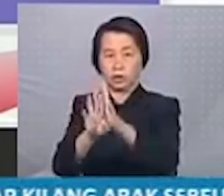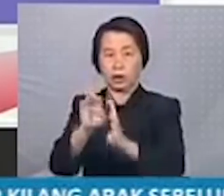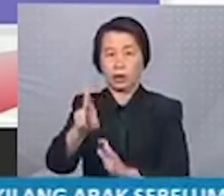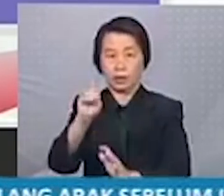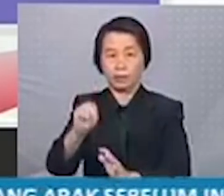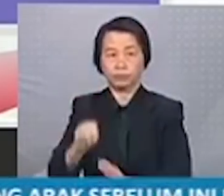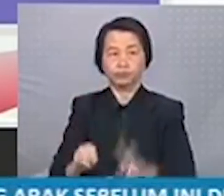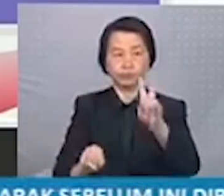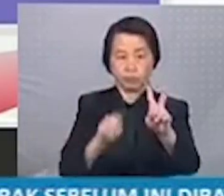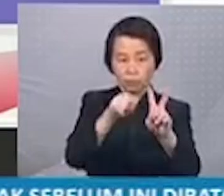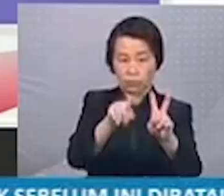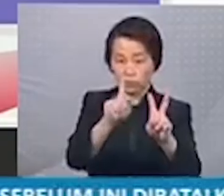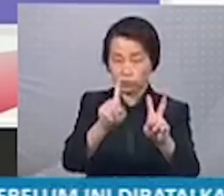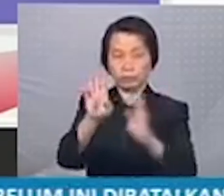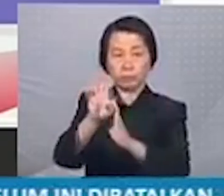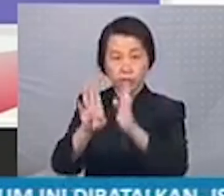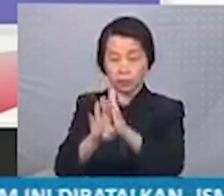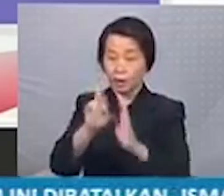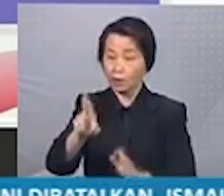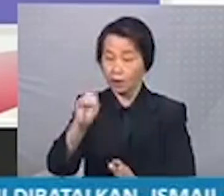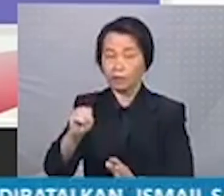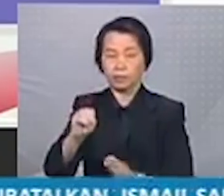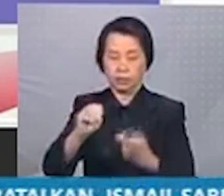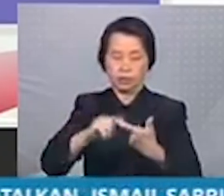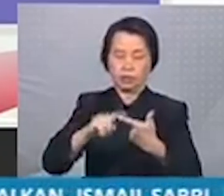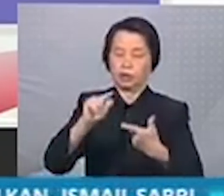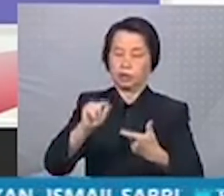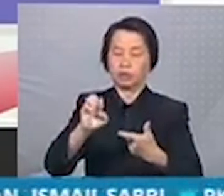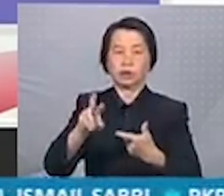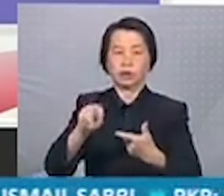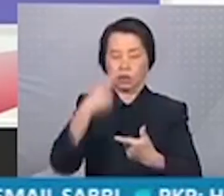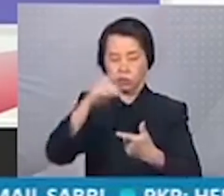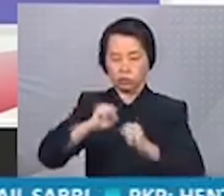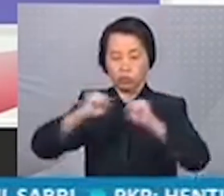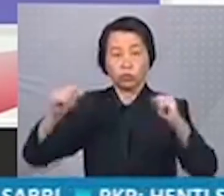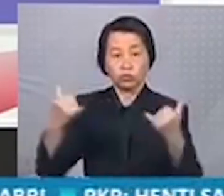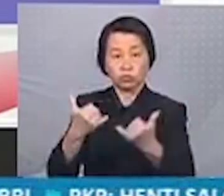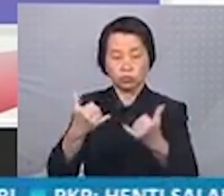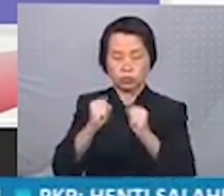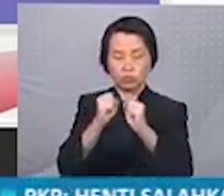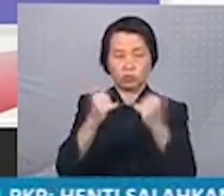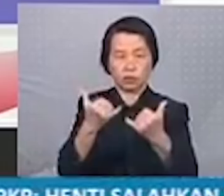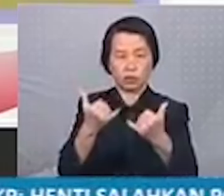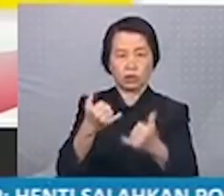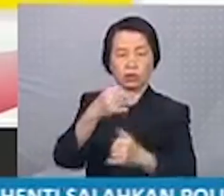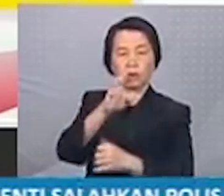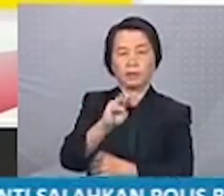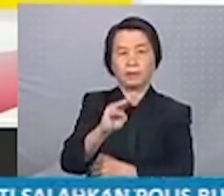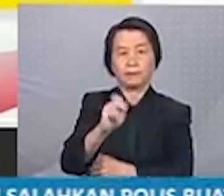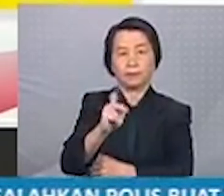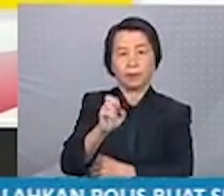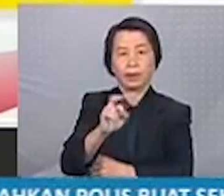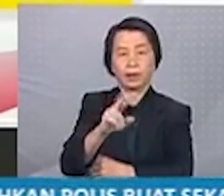bling2 polwan satu byd bagi semua zabbix micro yang berkelayakan